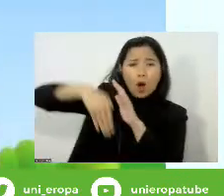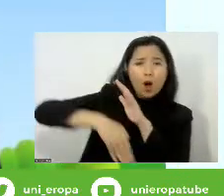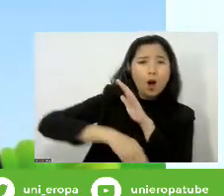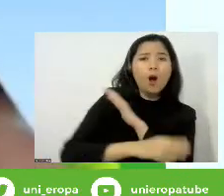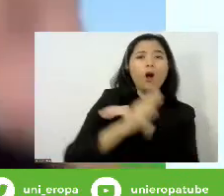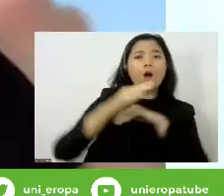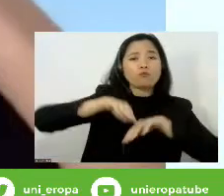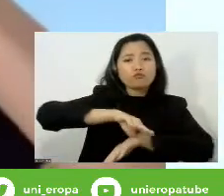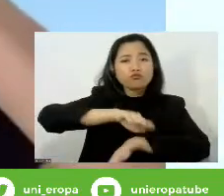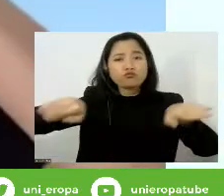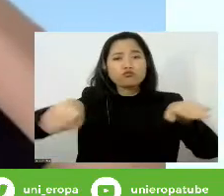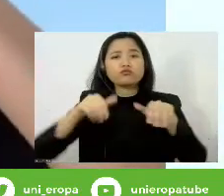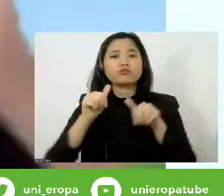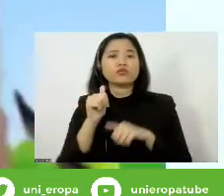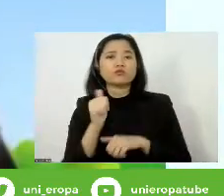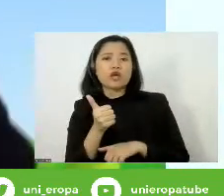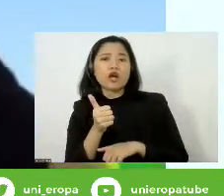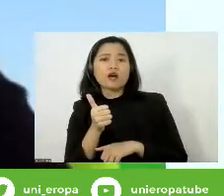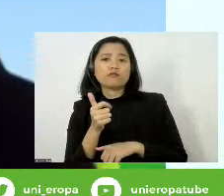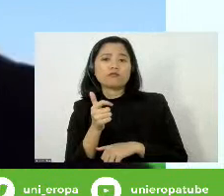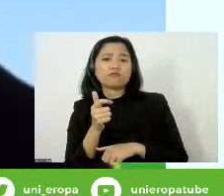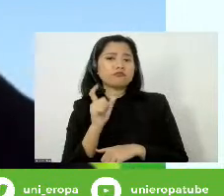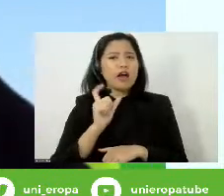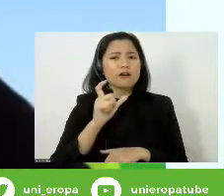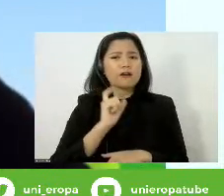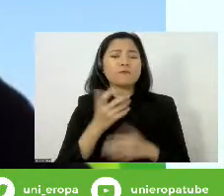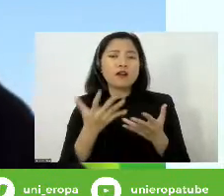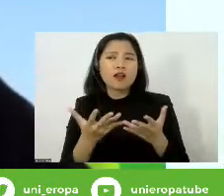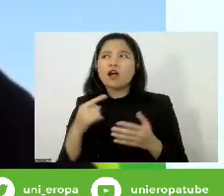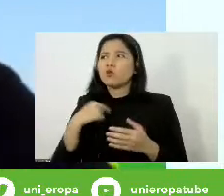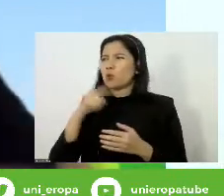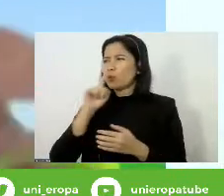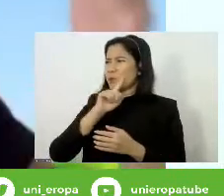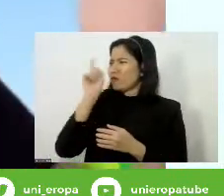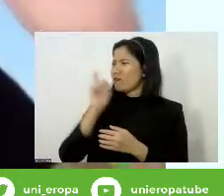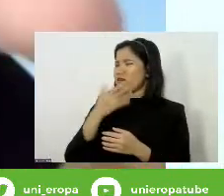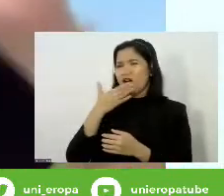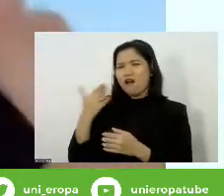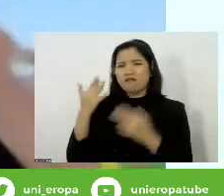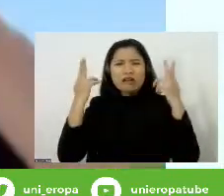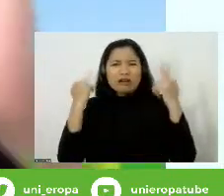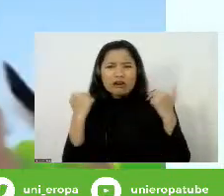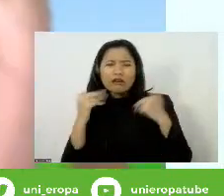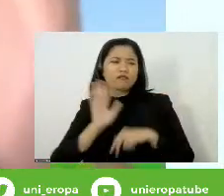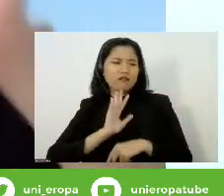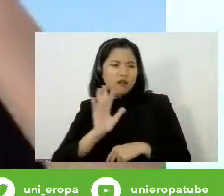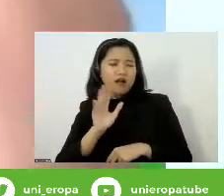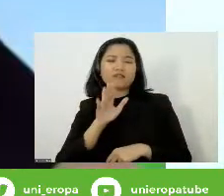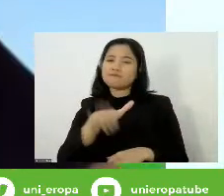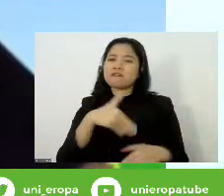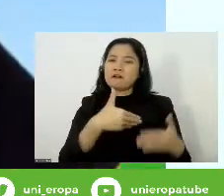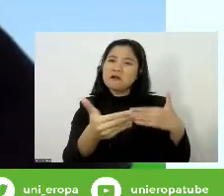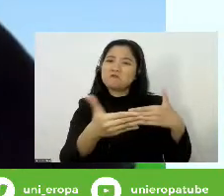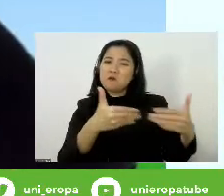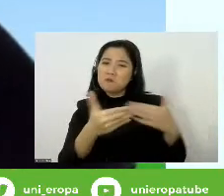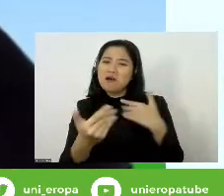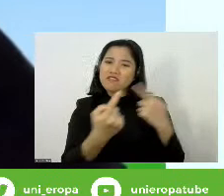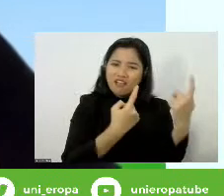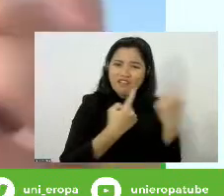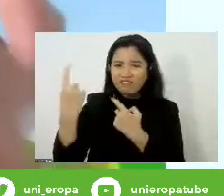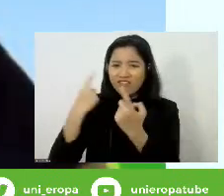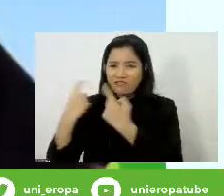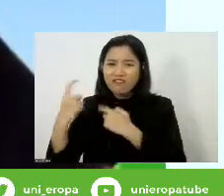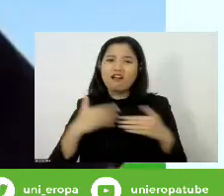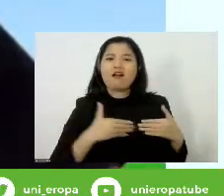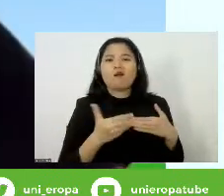pun juga enggak masalah jadi jangan selalu kayak Duh kayak gue pertanyaannya kurang keren deh jangan enggak papa pertanyaan apapun langsung ditanyain aja